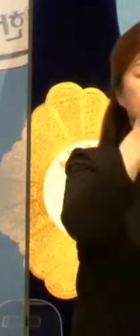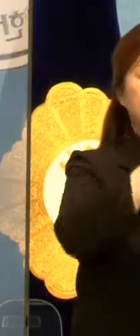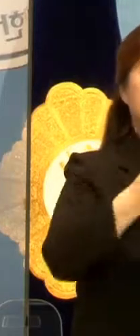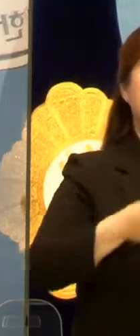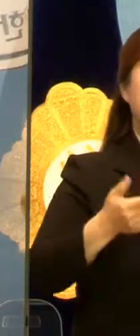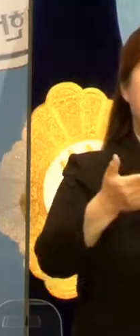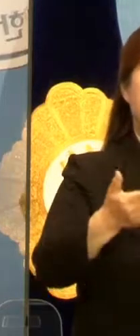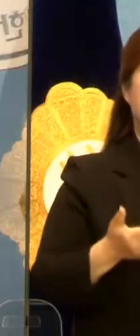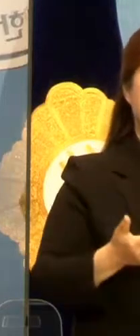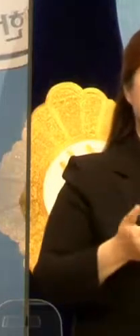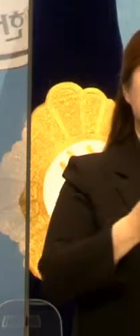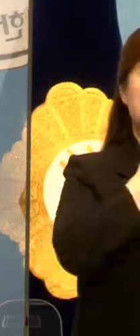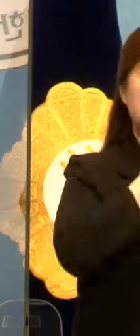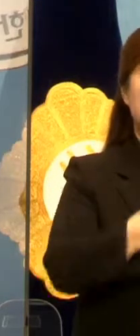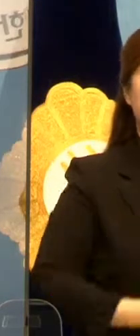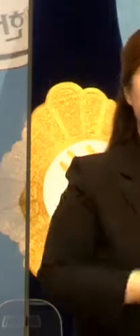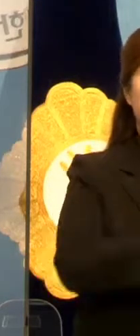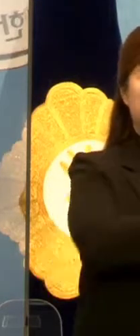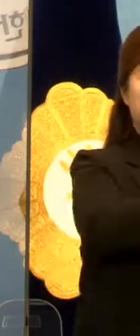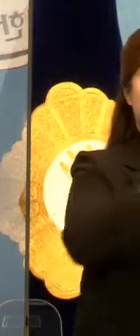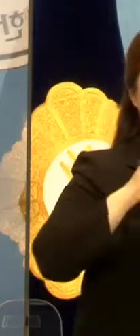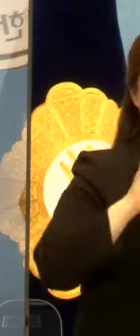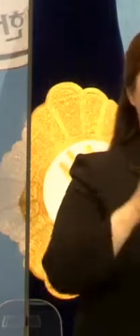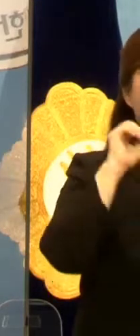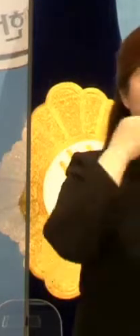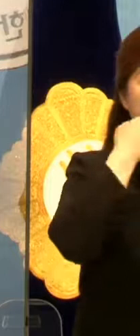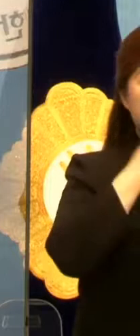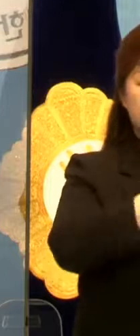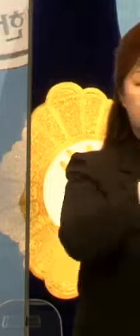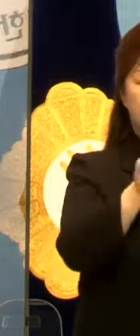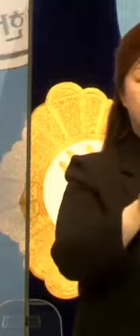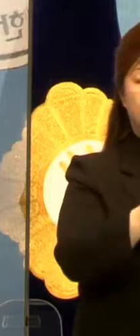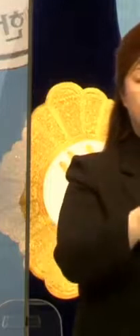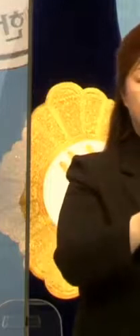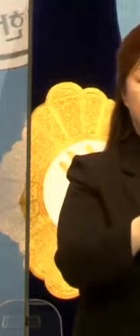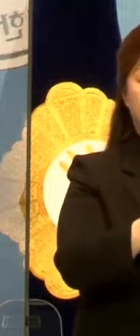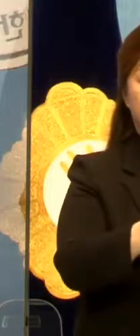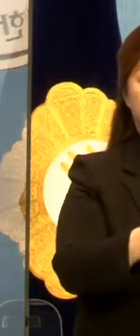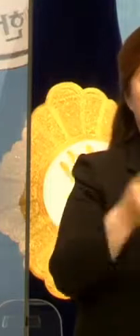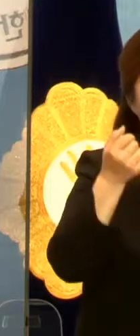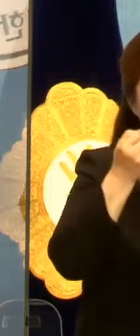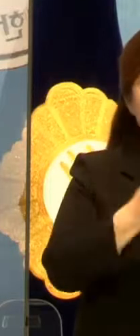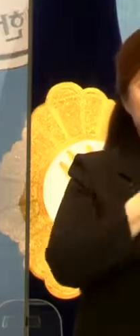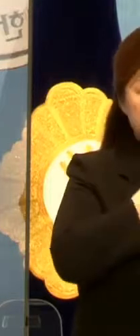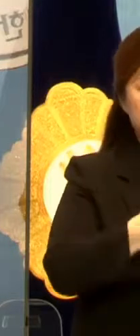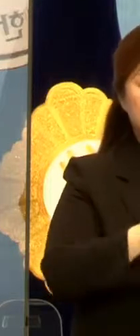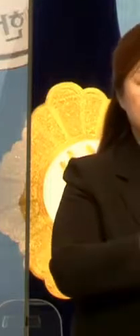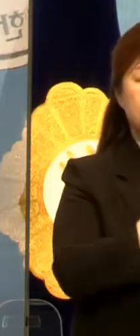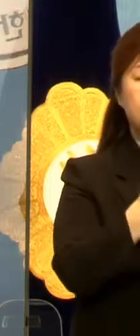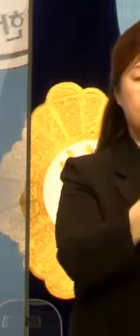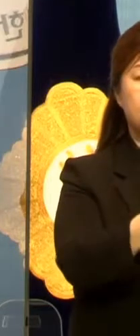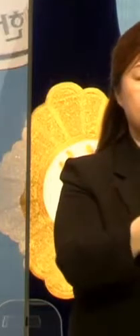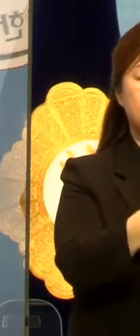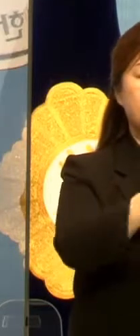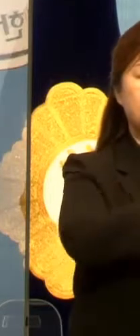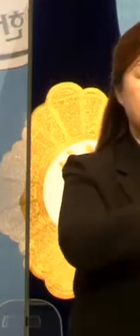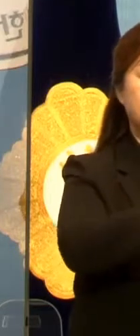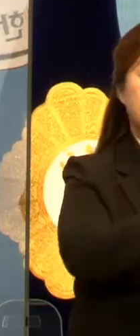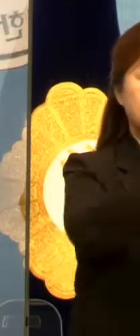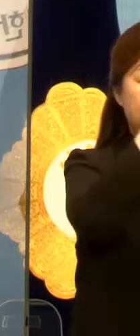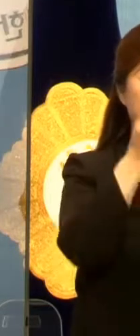것입니다 그러나 1 그로 여전히 어려운 청년 들의 삶의 비빌 언덕이 되겠습니다 총련 tf 를 통해